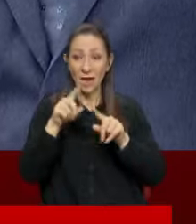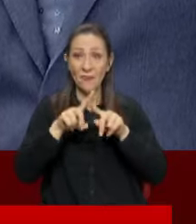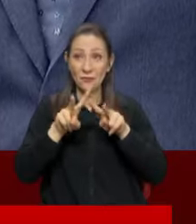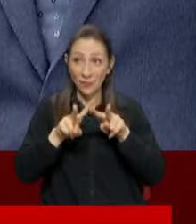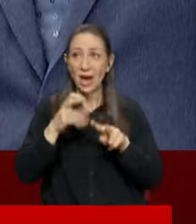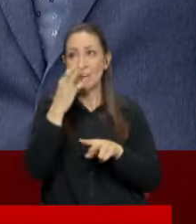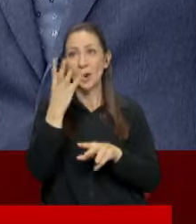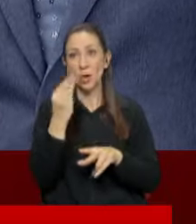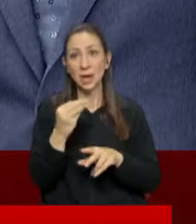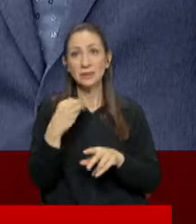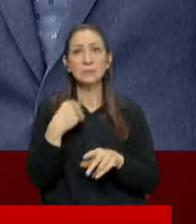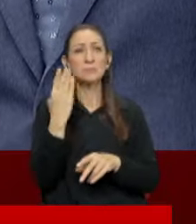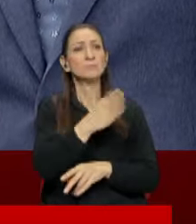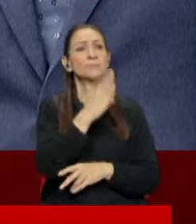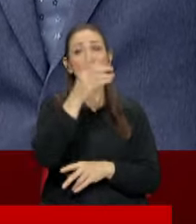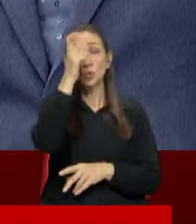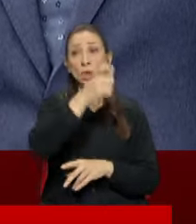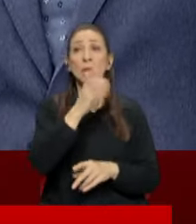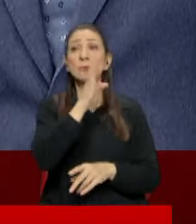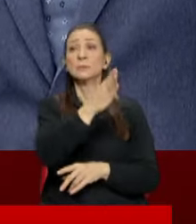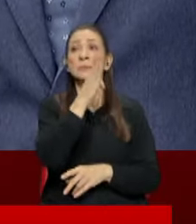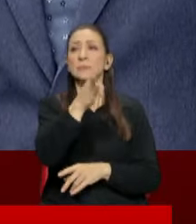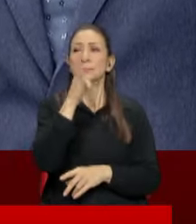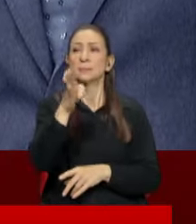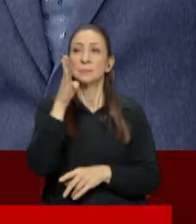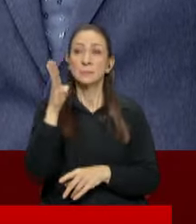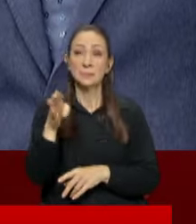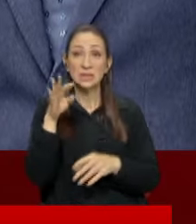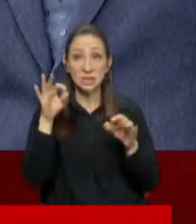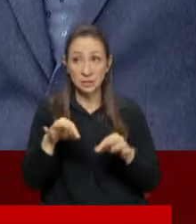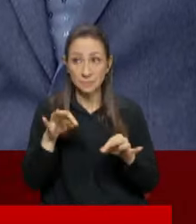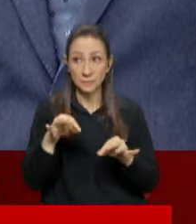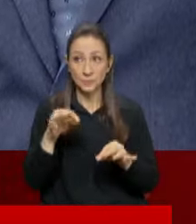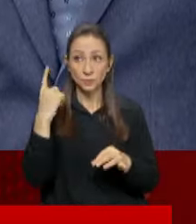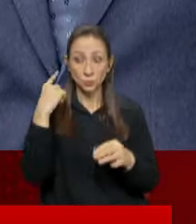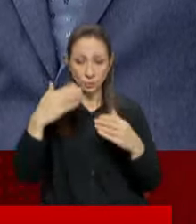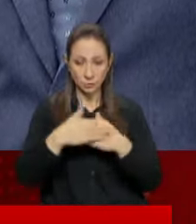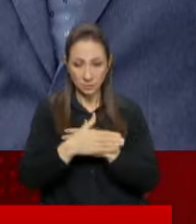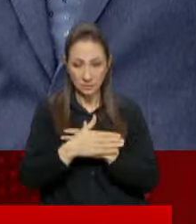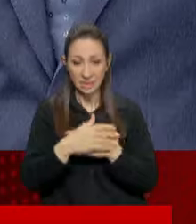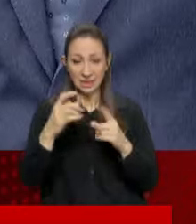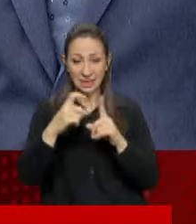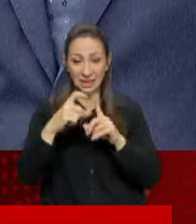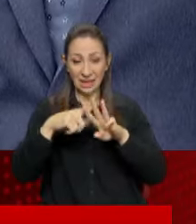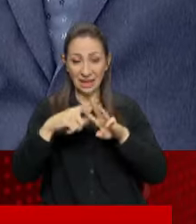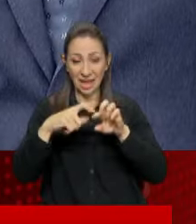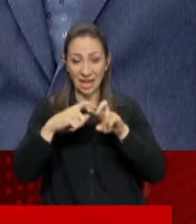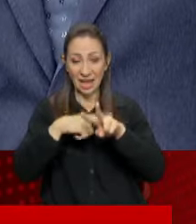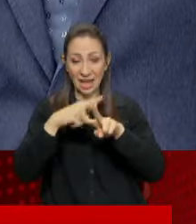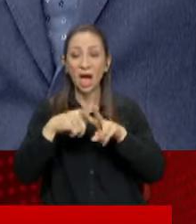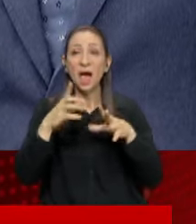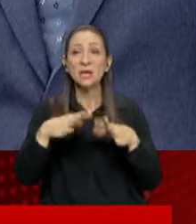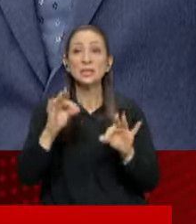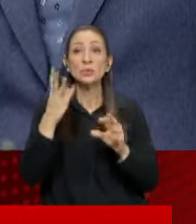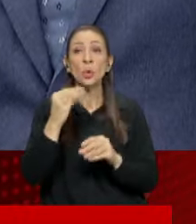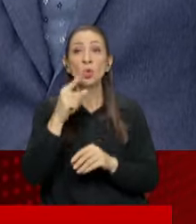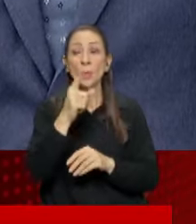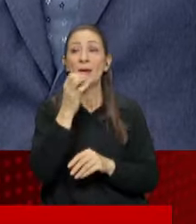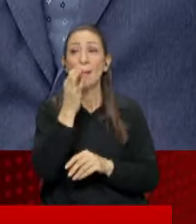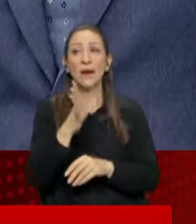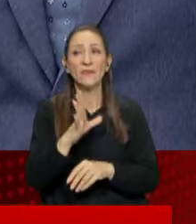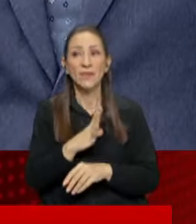olarak dolaşıyoruz Türkiye'nin dört bir yanını. Şimdi dün akşam Derya Özcan'ın hazırlamış olduğu bir